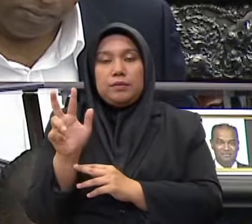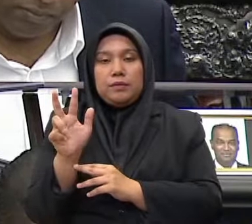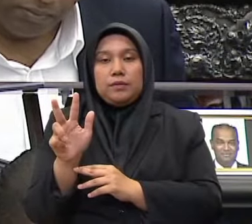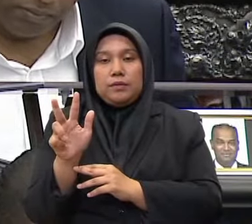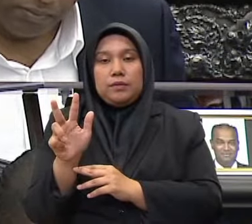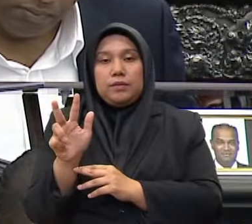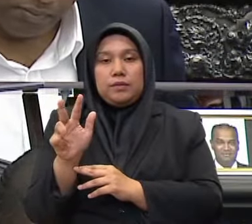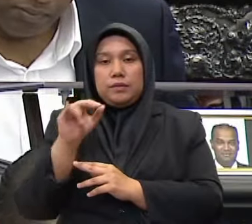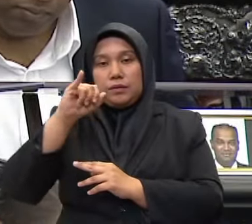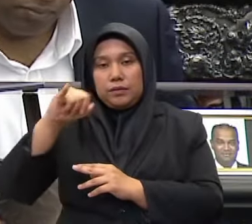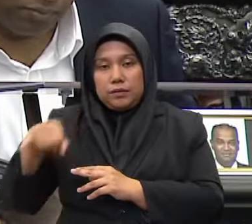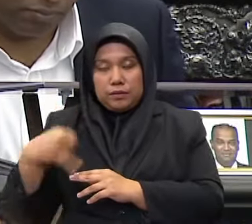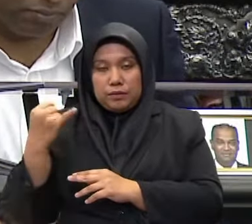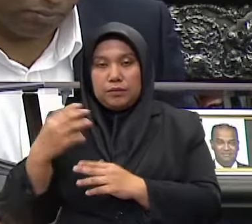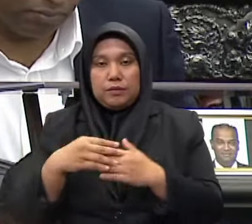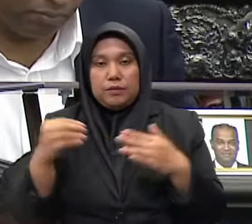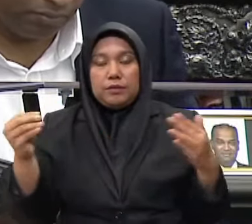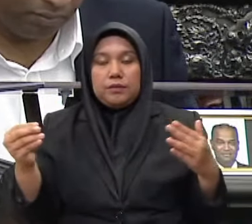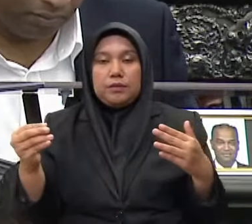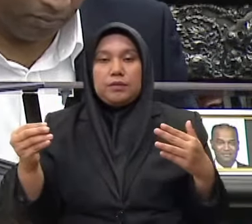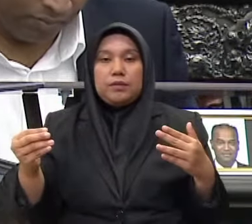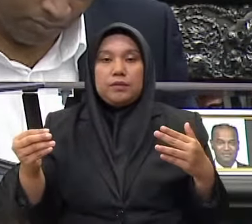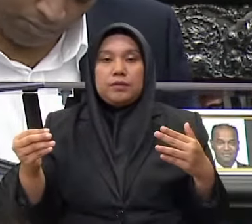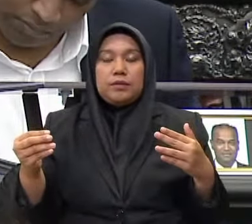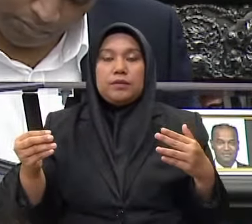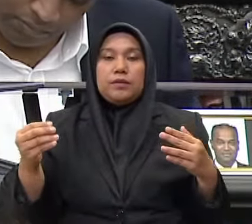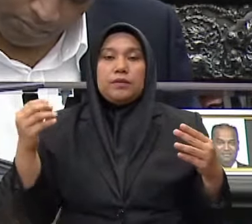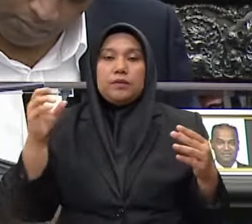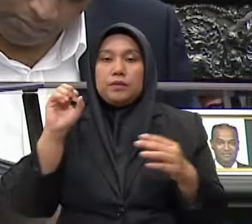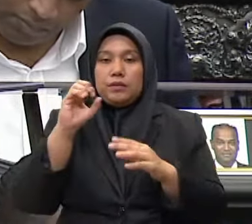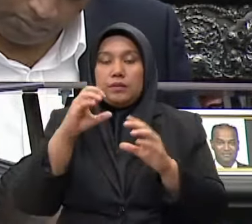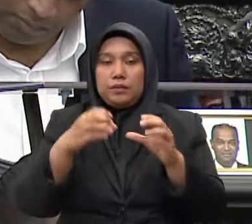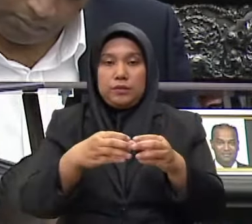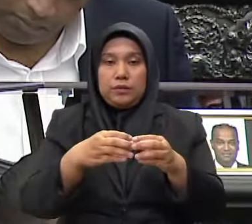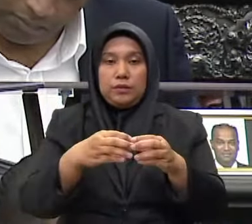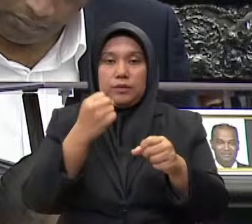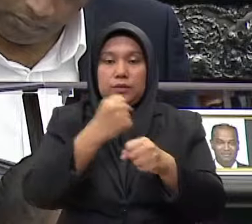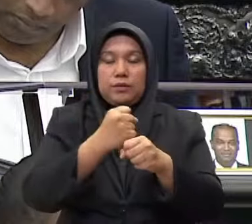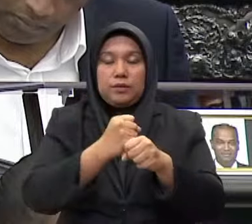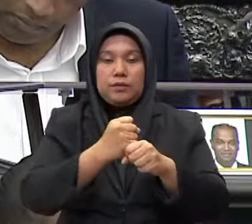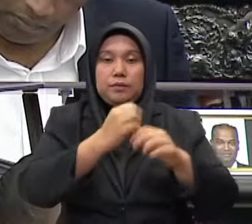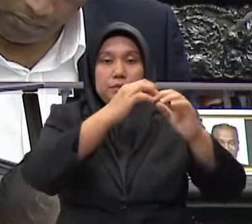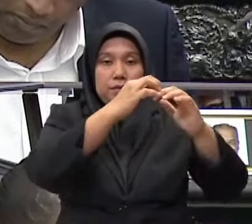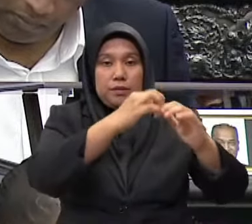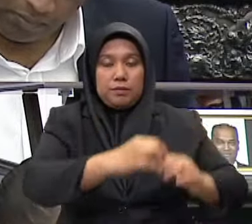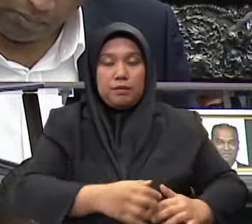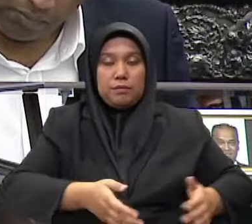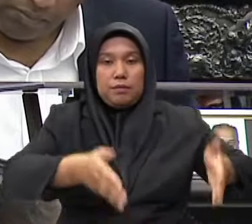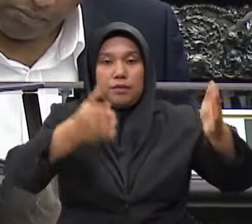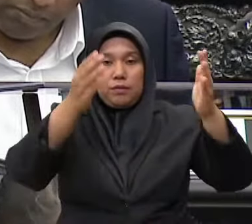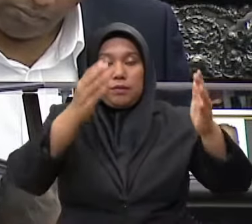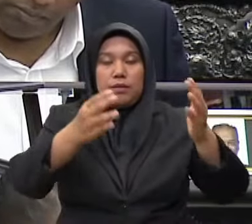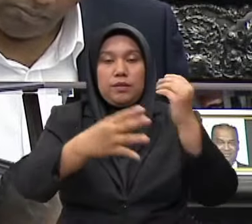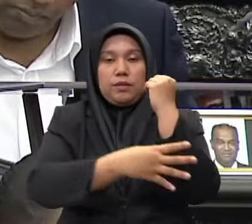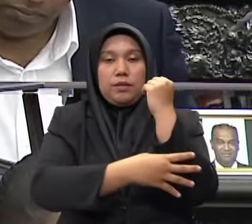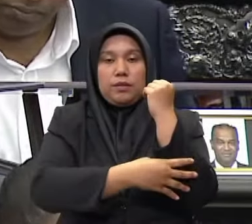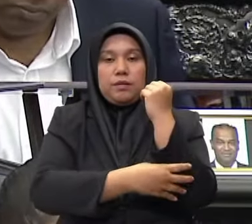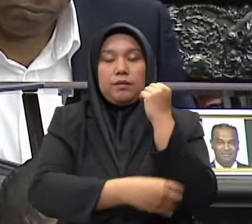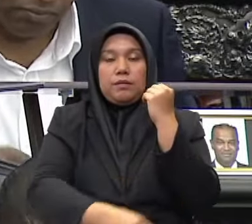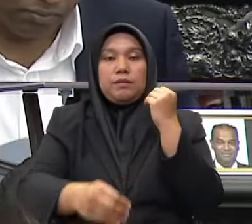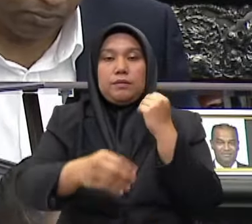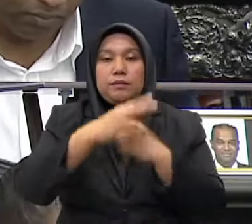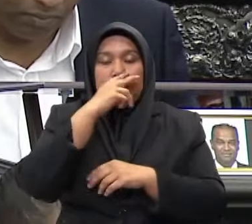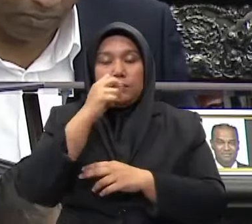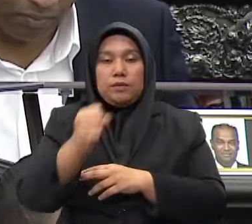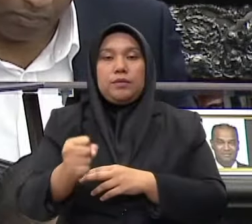51.3 juta dan skop kerja melibatkan merobogan bangunan daif dan membina semula enam bilik